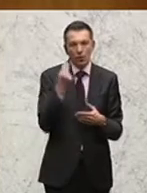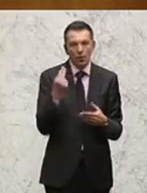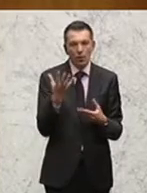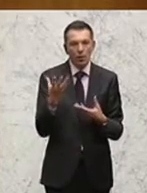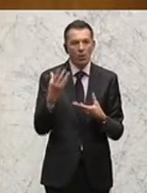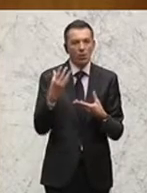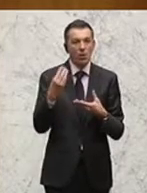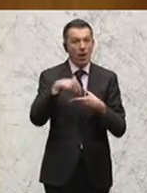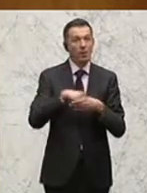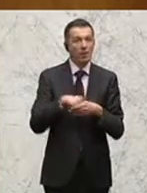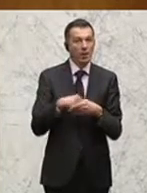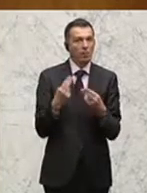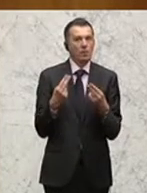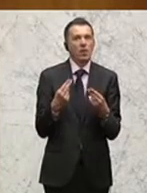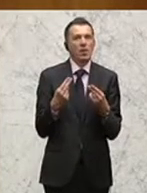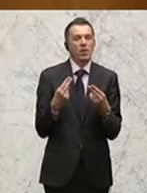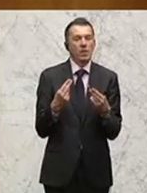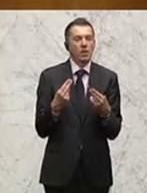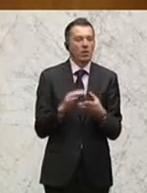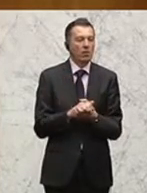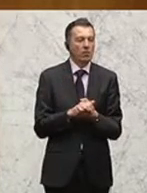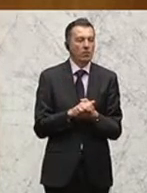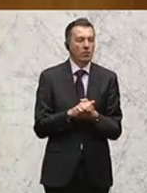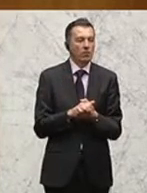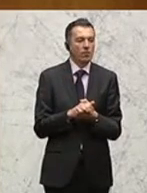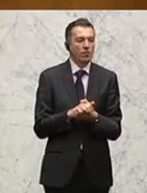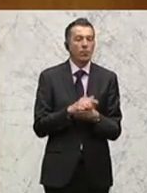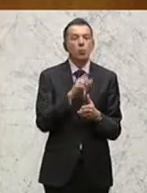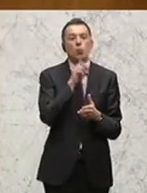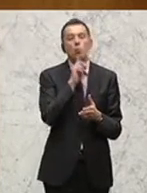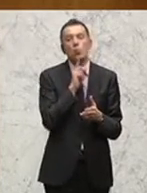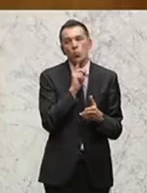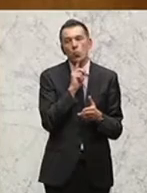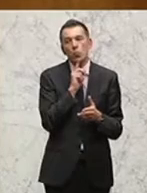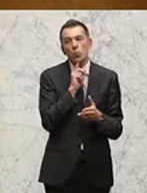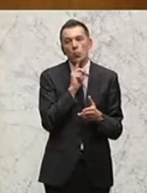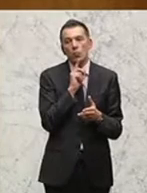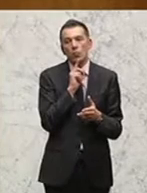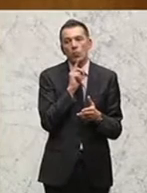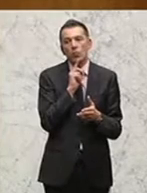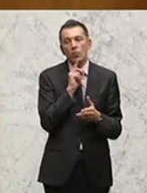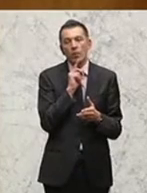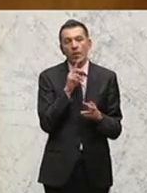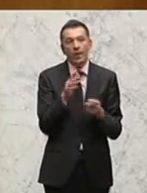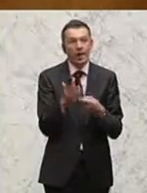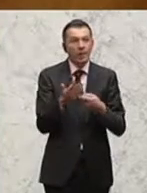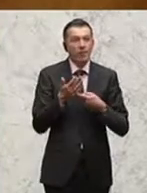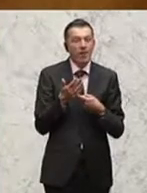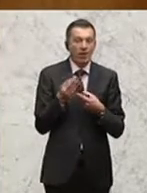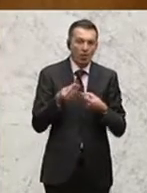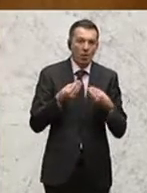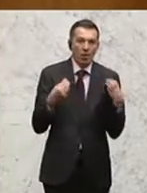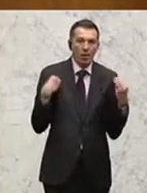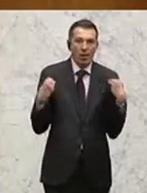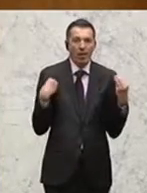Bevölkerung ganz, ganz wichtig. Denn nur wenn wir hier Hinweise